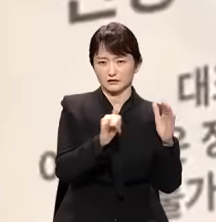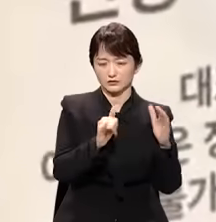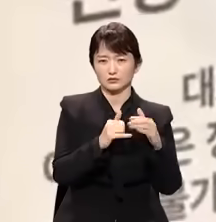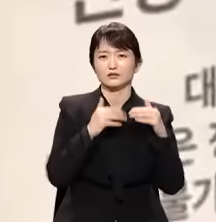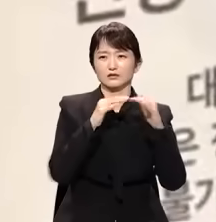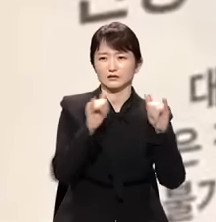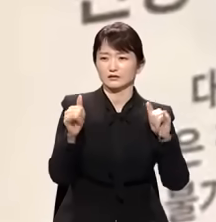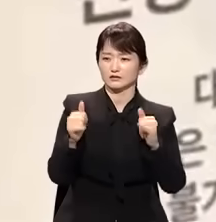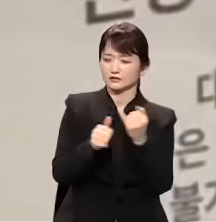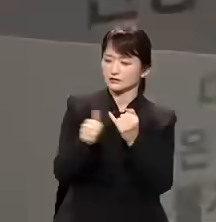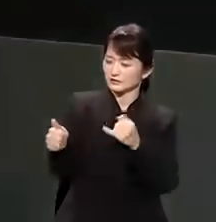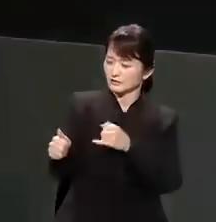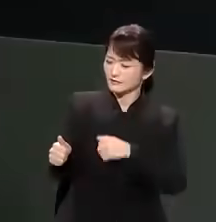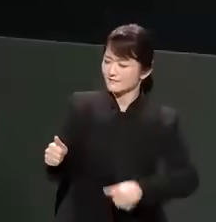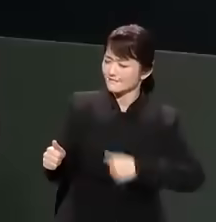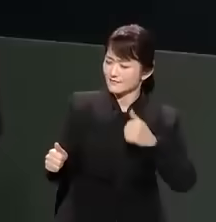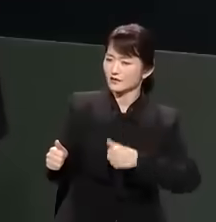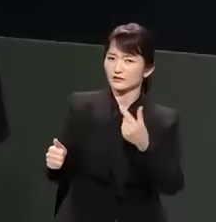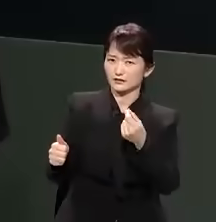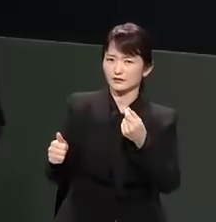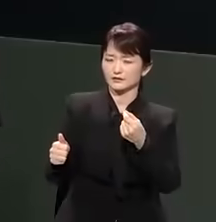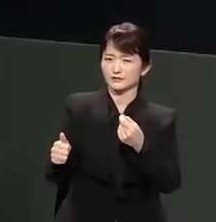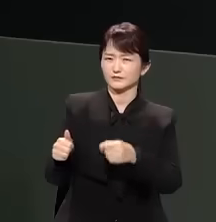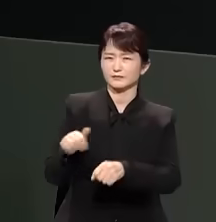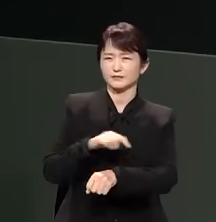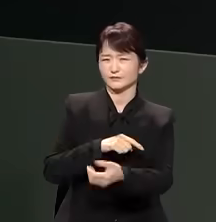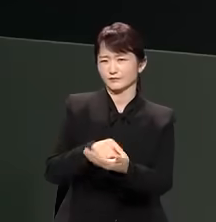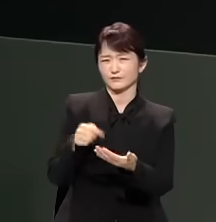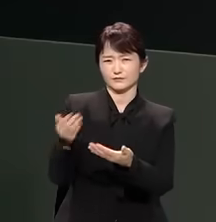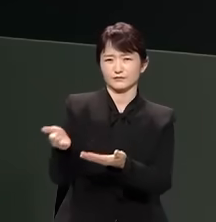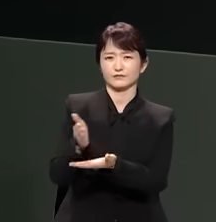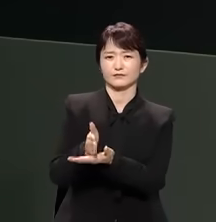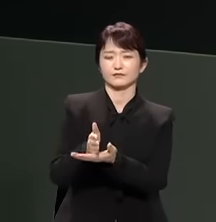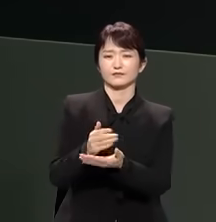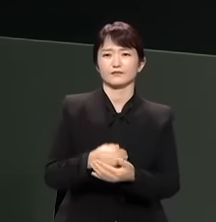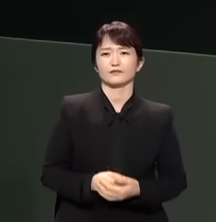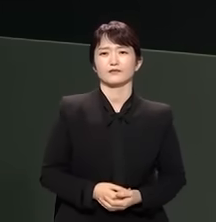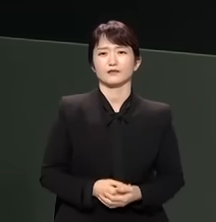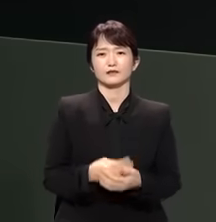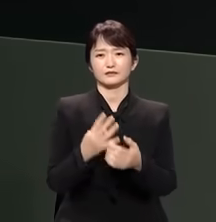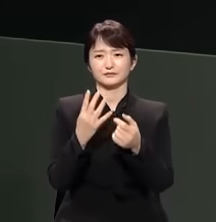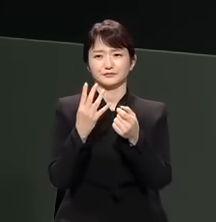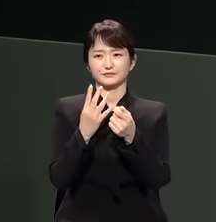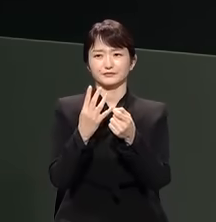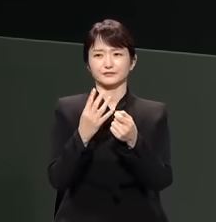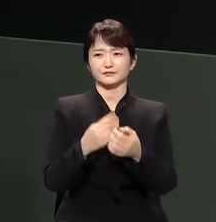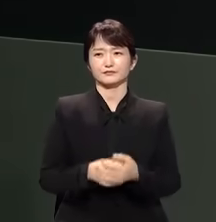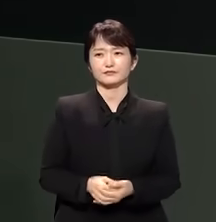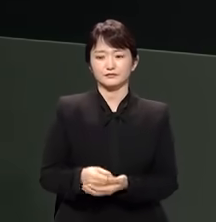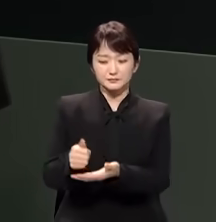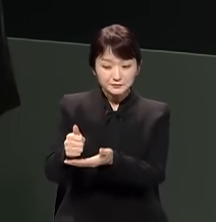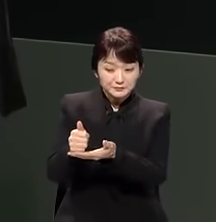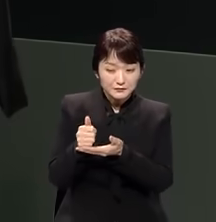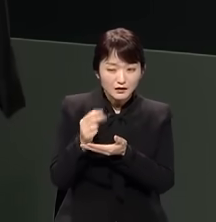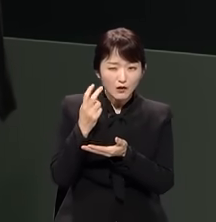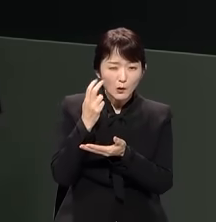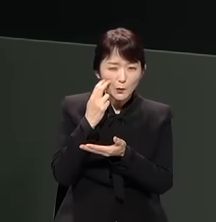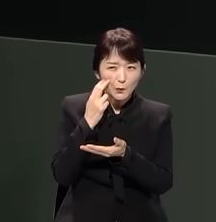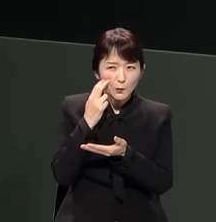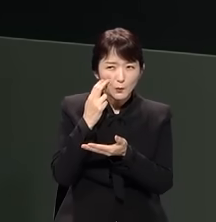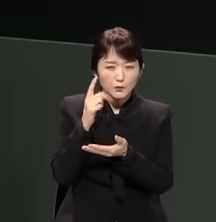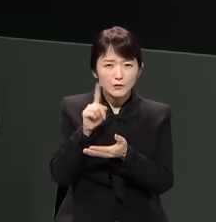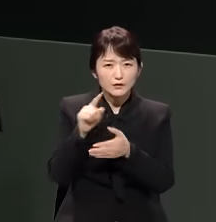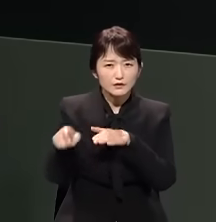그 아 저건 진짜 무슨 민폐니까 좋습니다 자 다음 이어가죠 손님인 척하다가